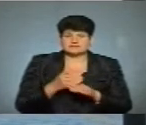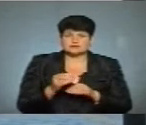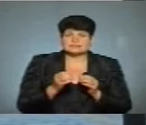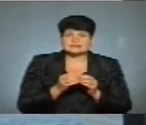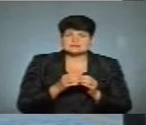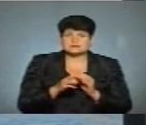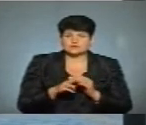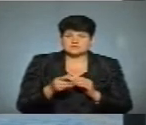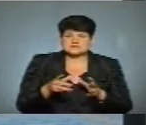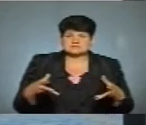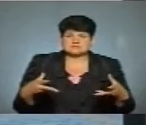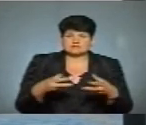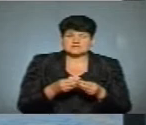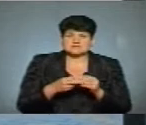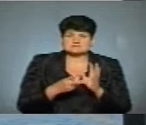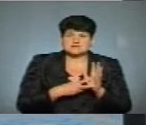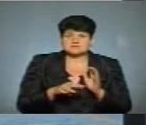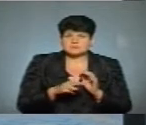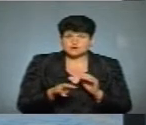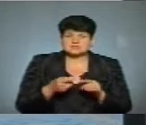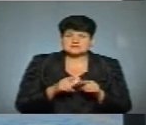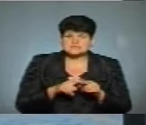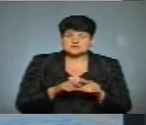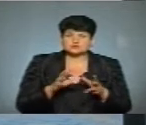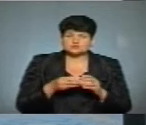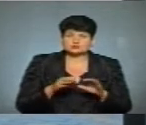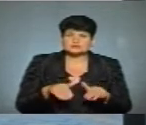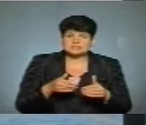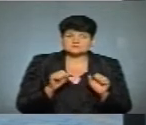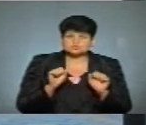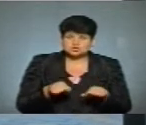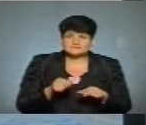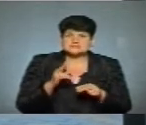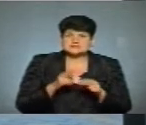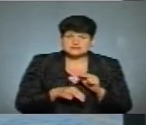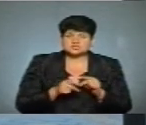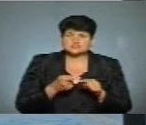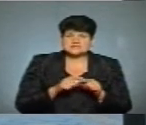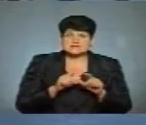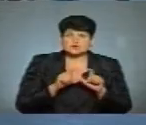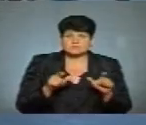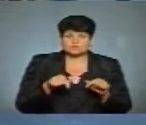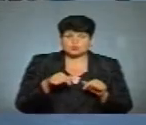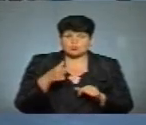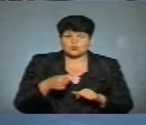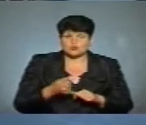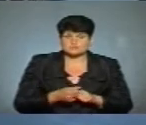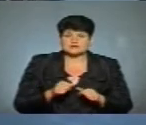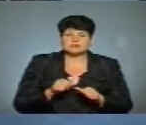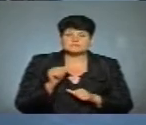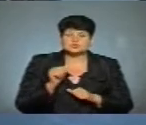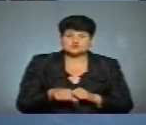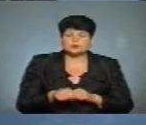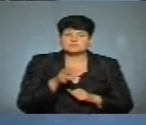мільйонів, співфінансування 17 мільйонів. Ця сума дасть можливість закінчити цей об'єкт в цьому році. Окрім цього, під